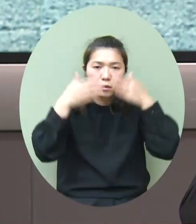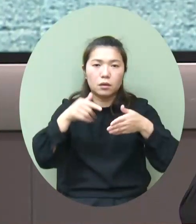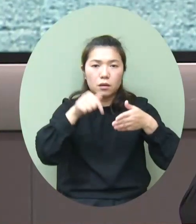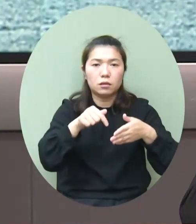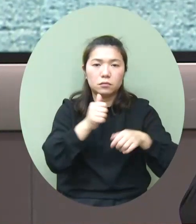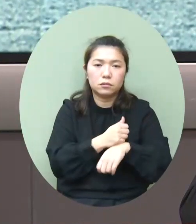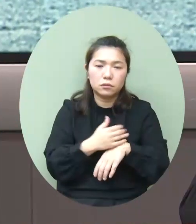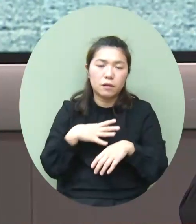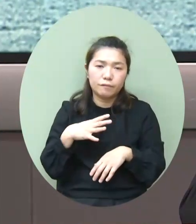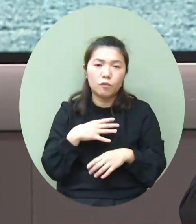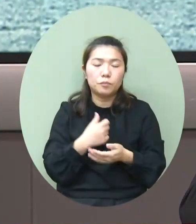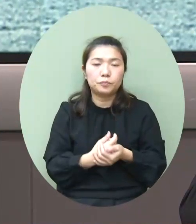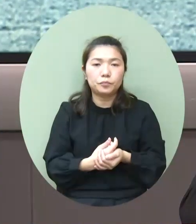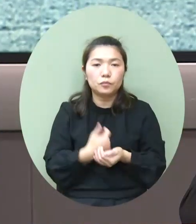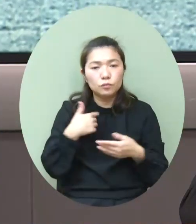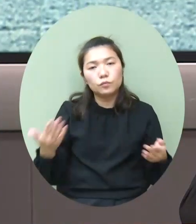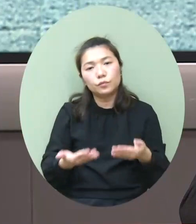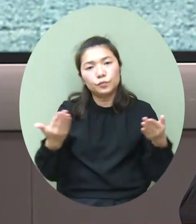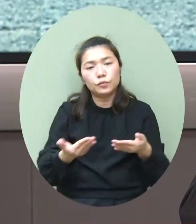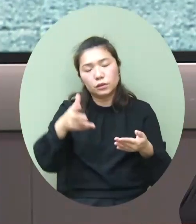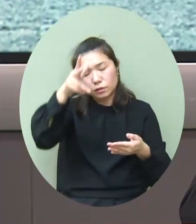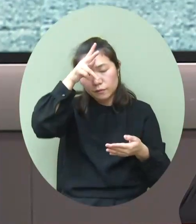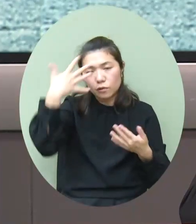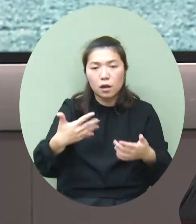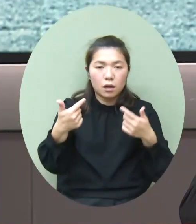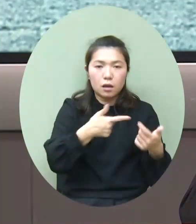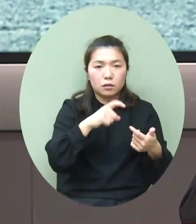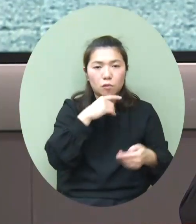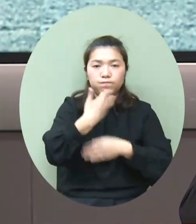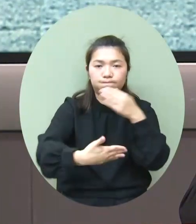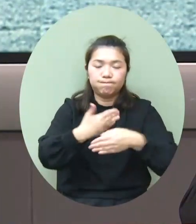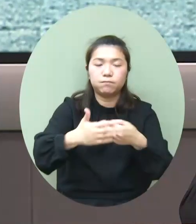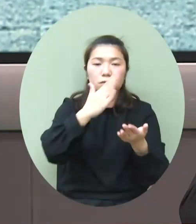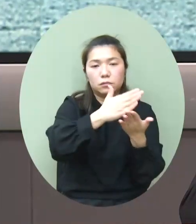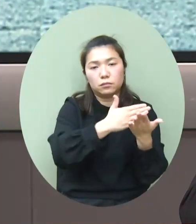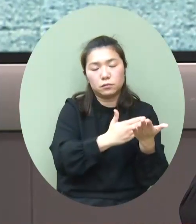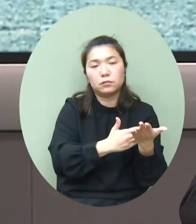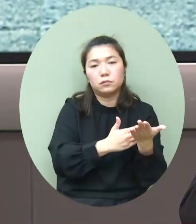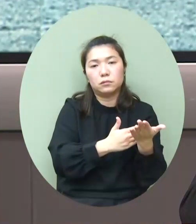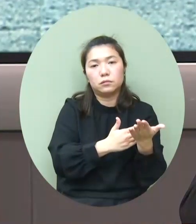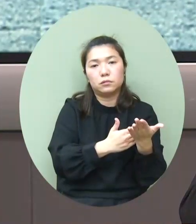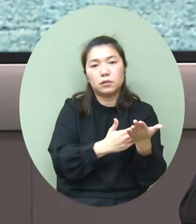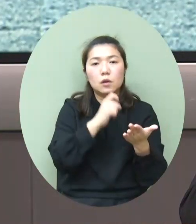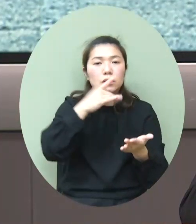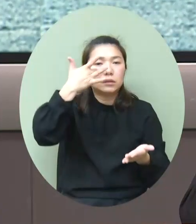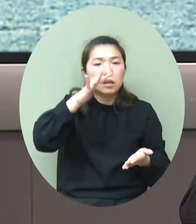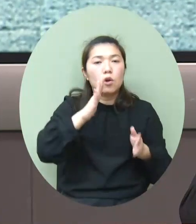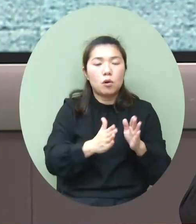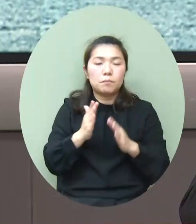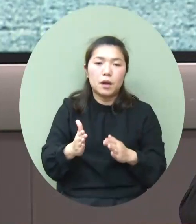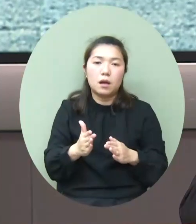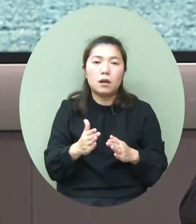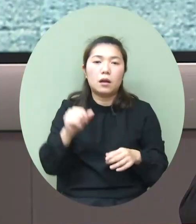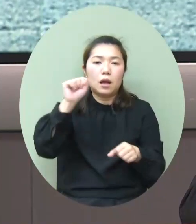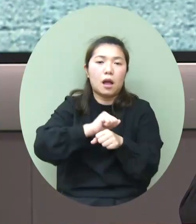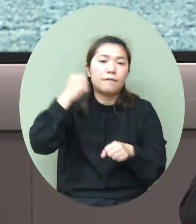特别关注这个情况。我们鼓励政府也实施了一系列的举措，继续也